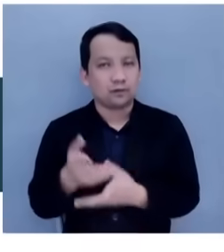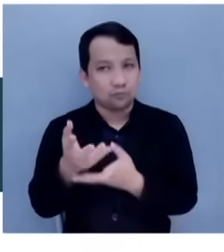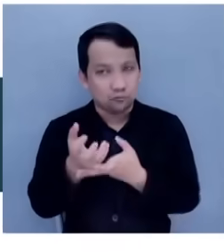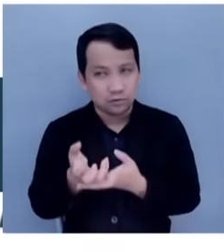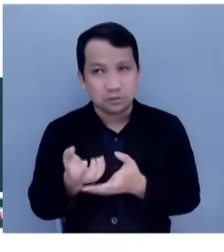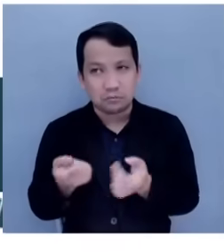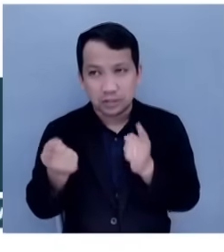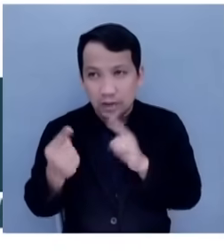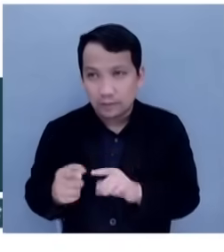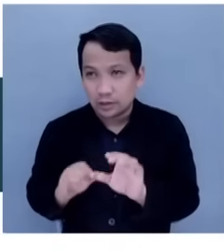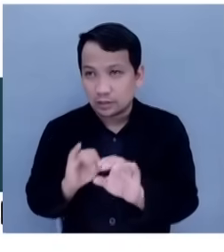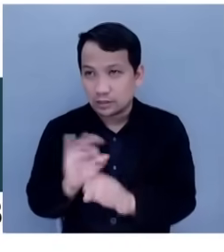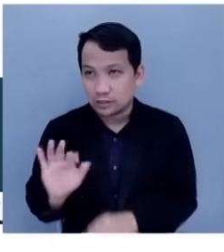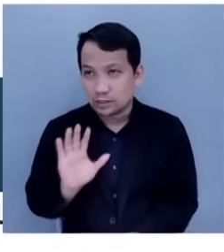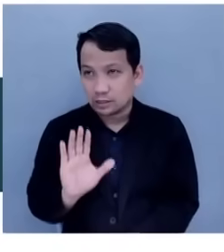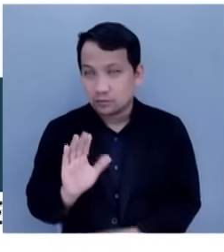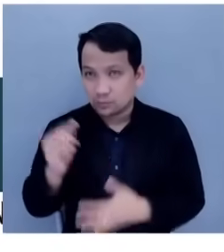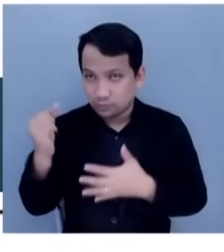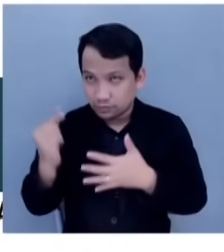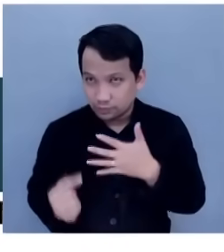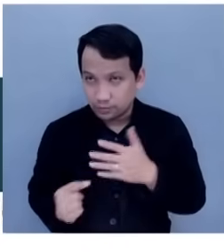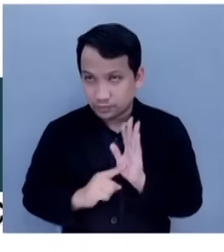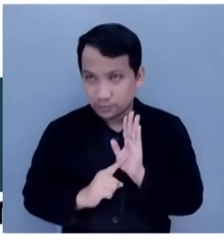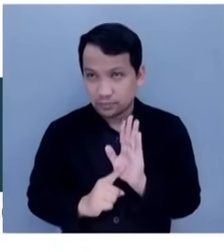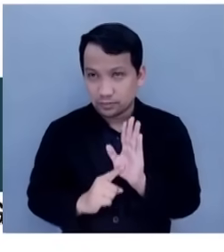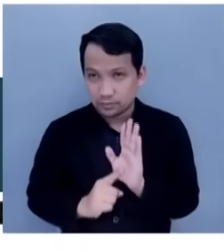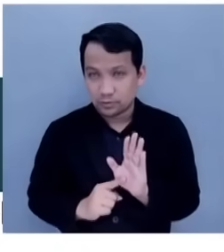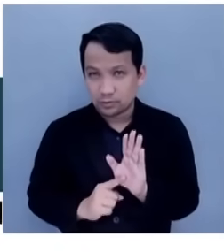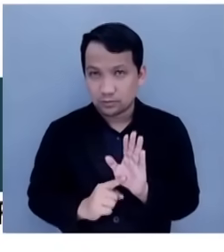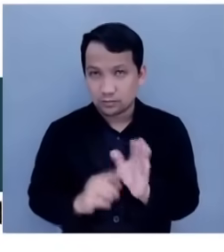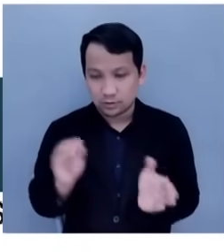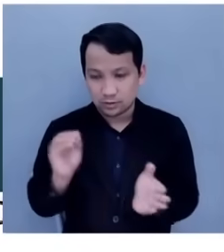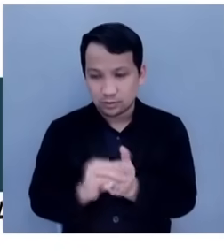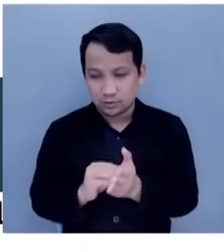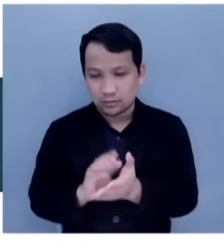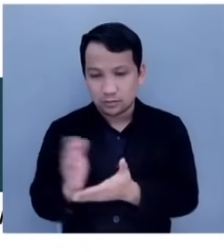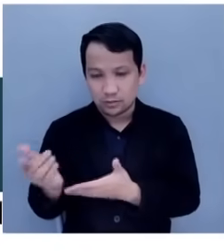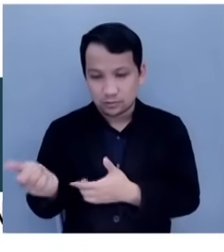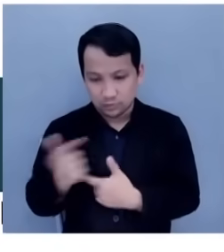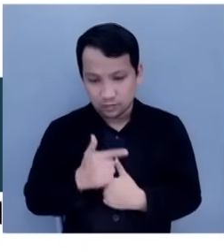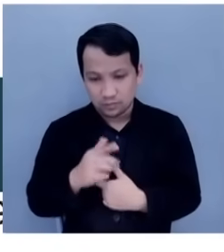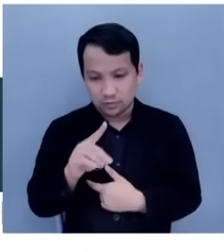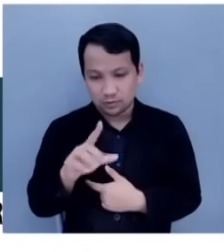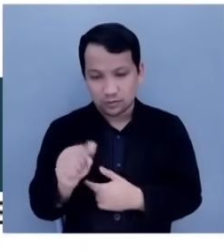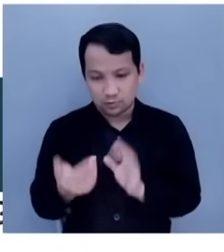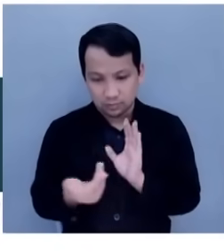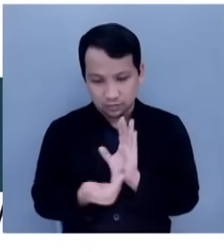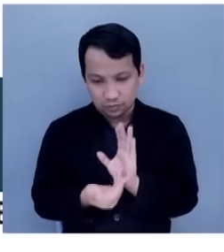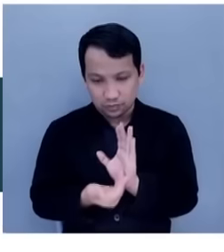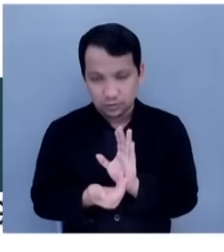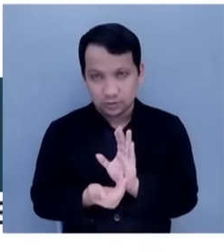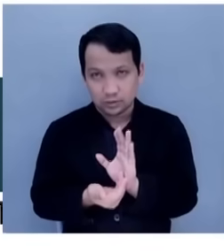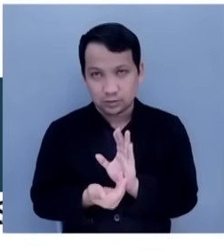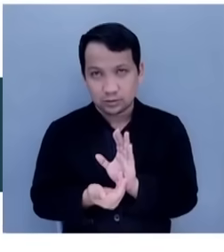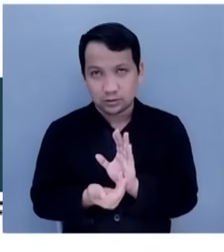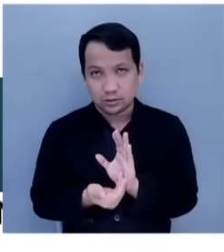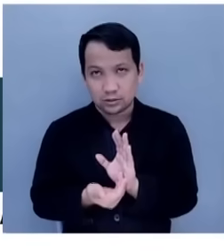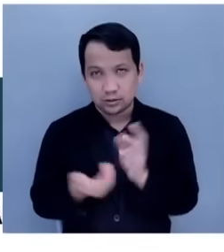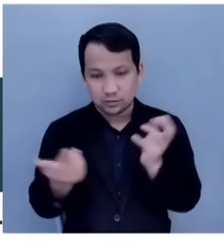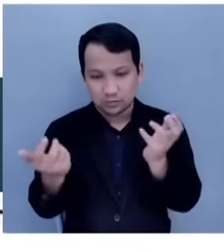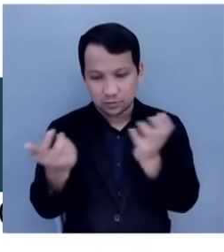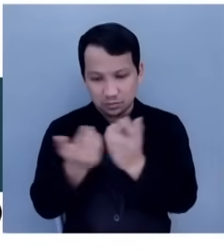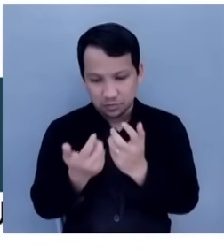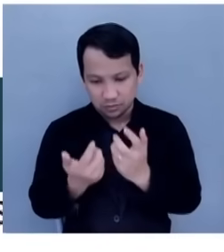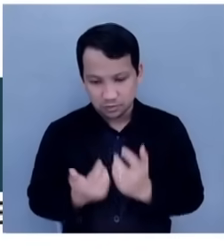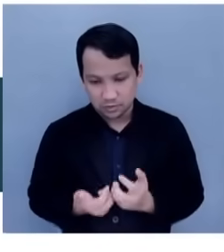sana, eh kung yung mga findings na yun po ay nasa kamay nyo na ngayon, then sana po ito ay nababangganin nyo para